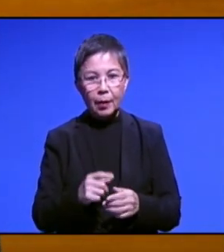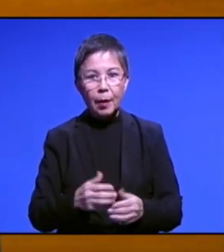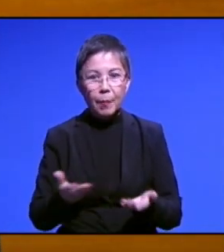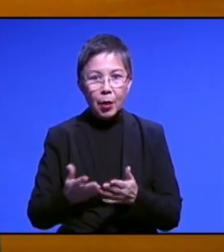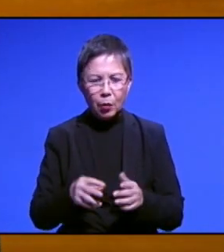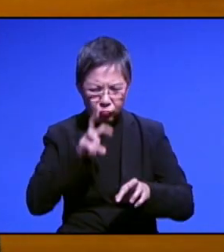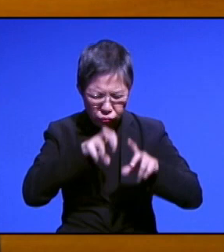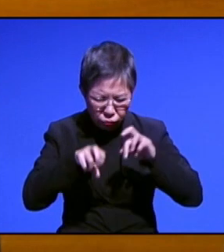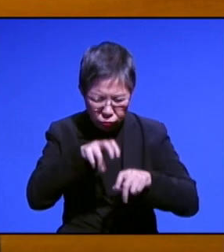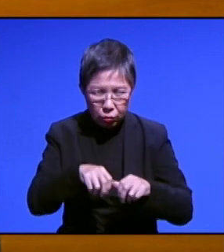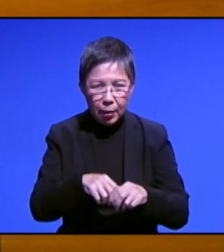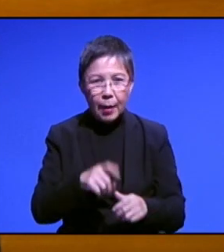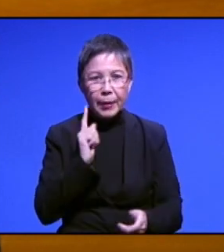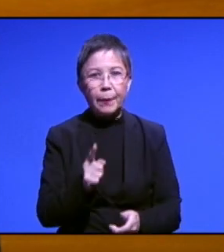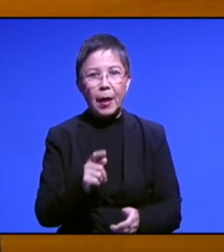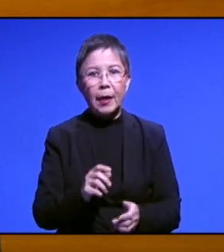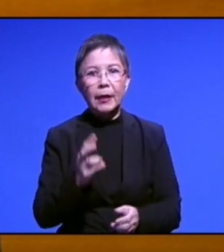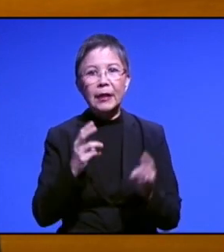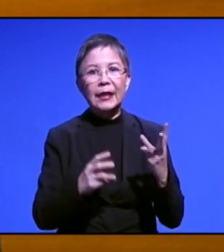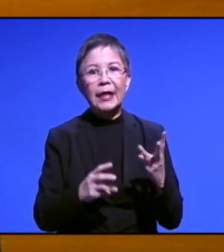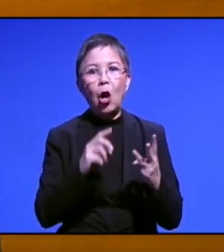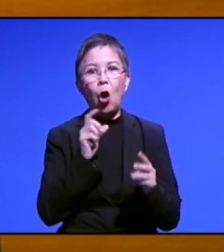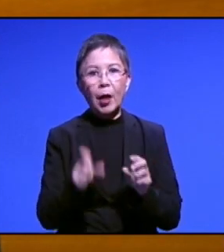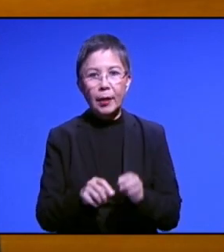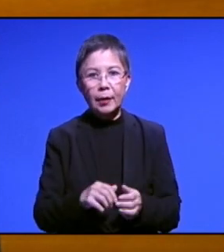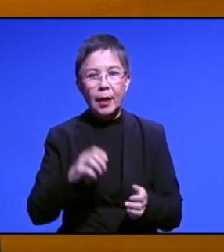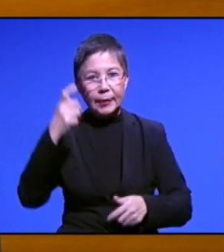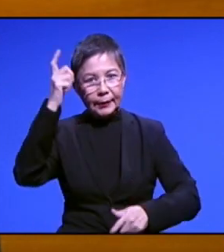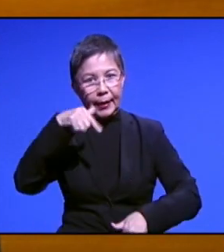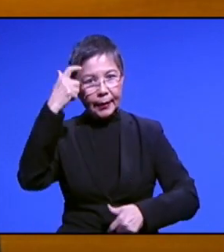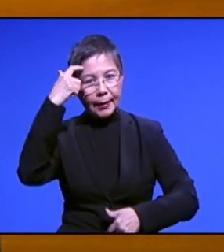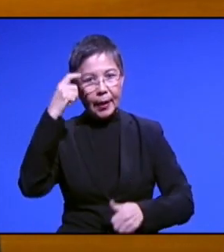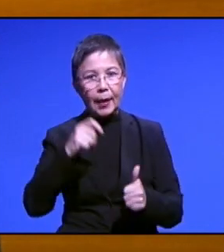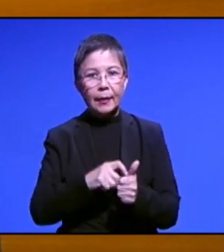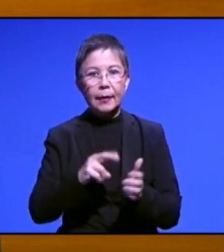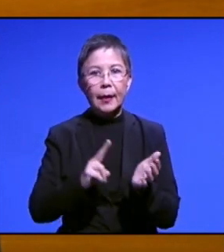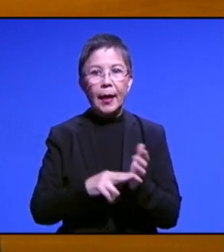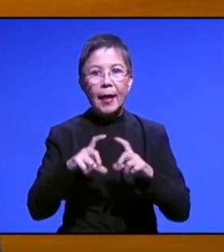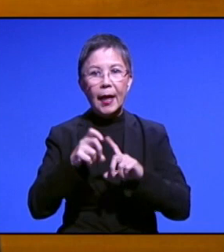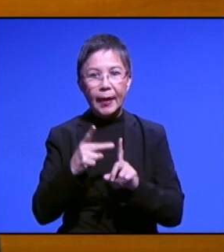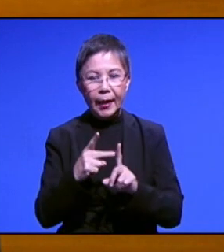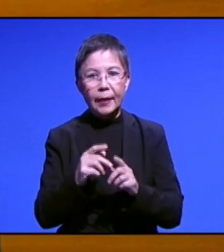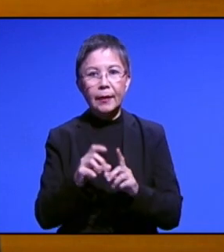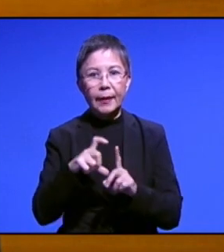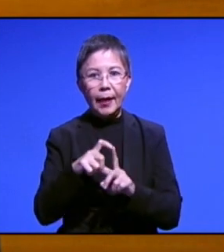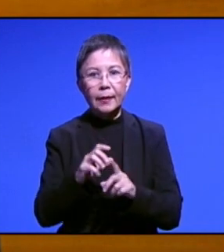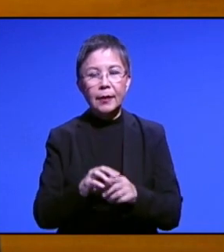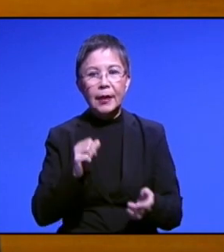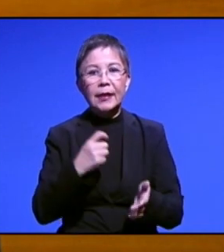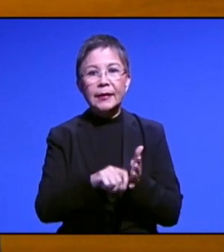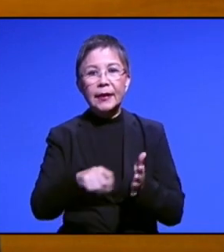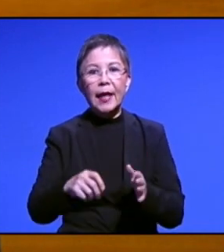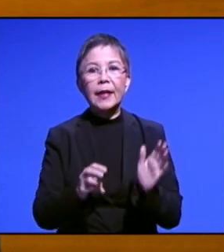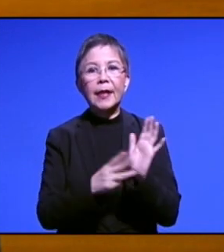melakukan penyidikan, menetapkan tiga orang sebagai tersangka, yaitu NHD, Sekretaris Mahkamah